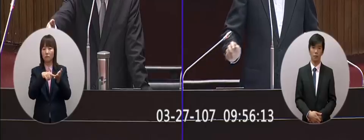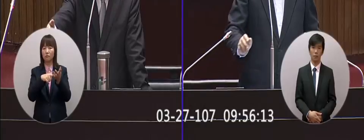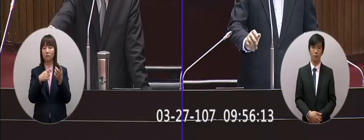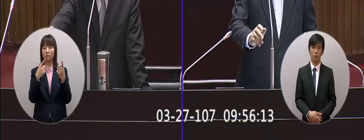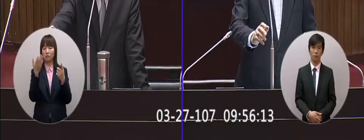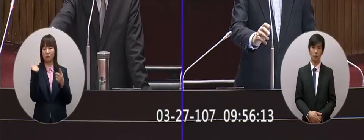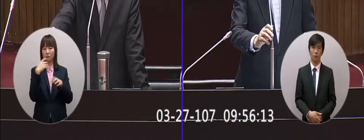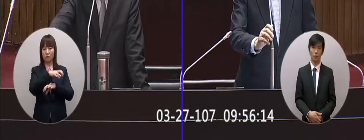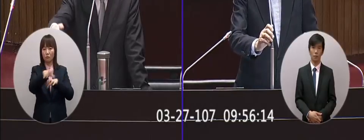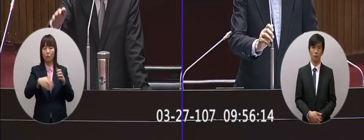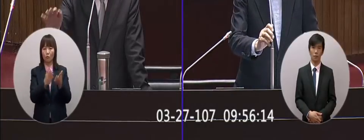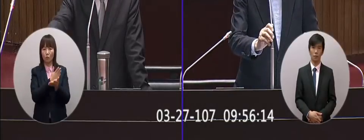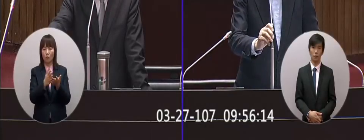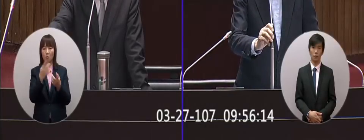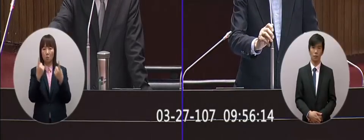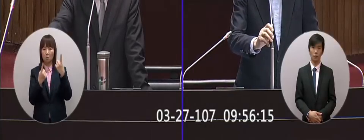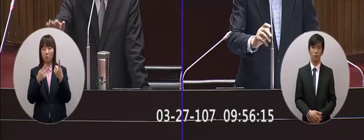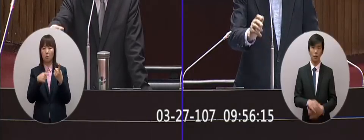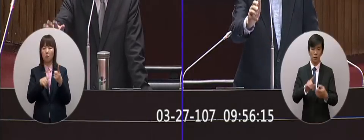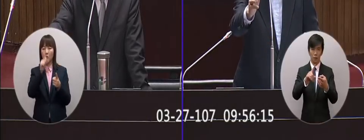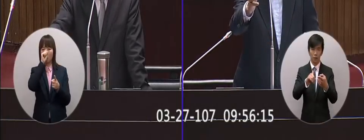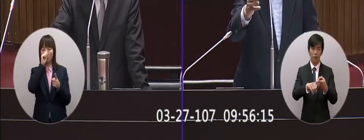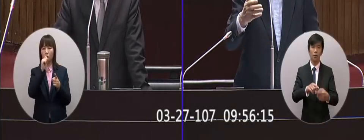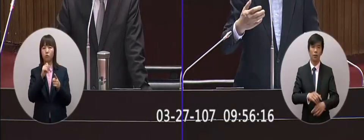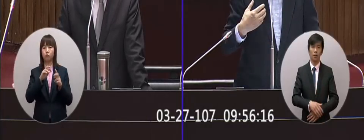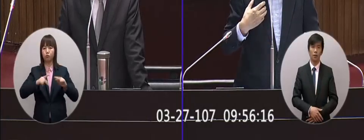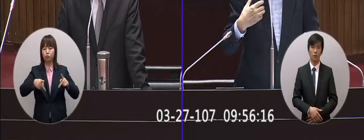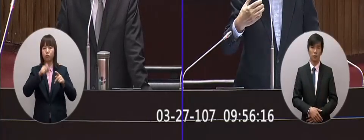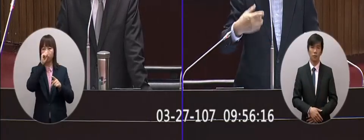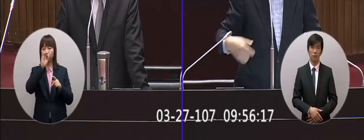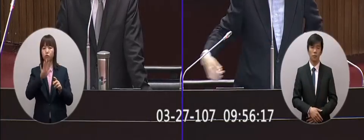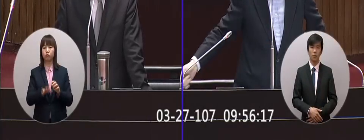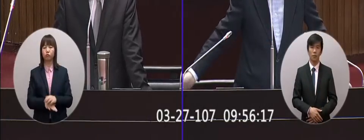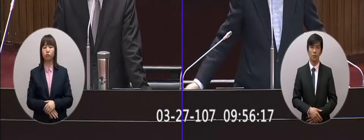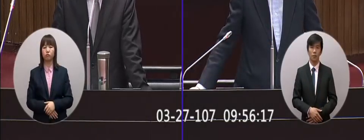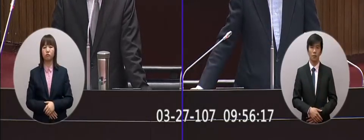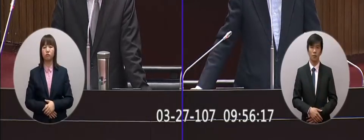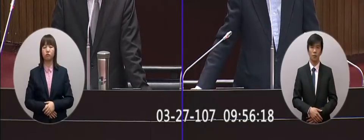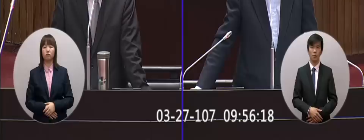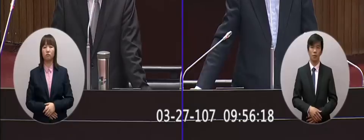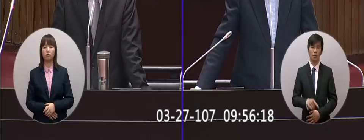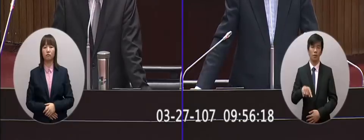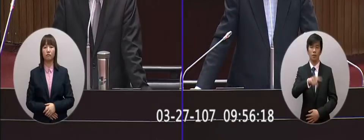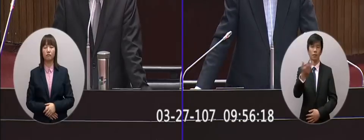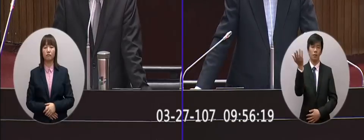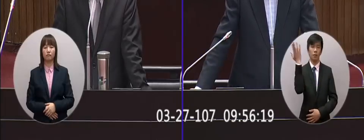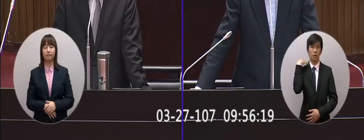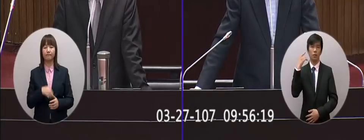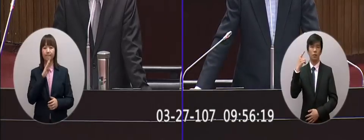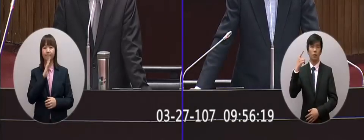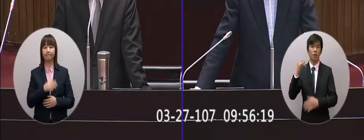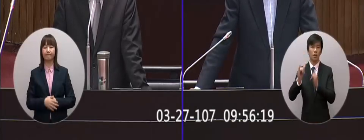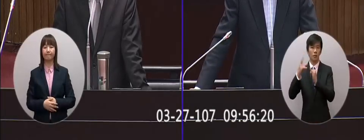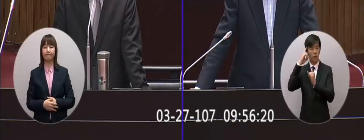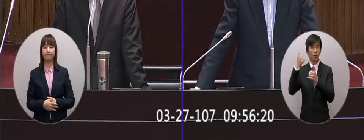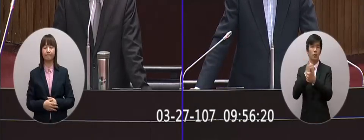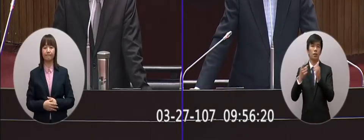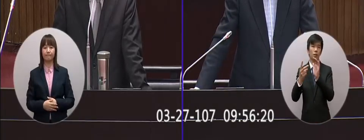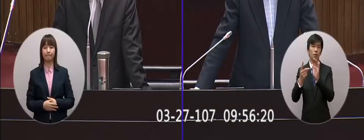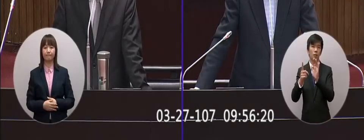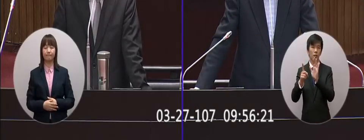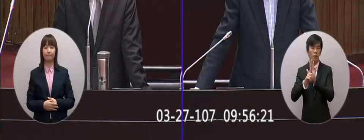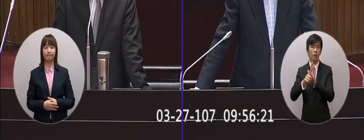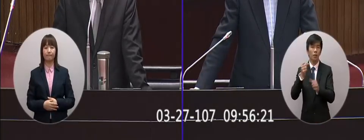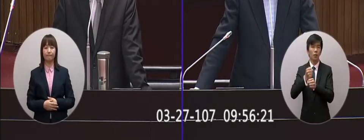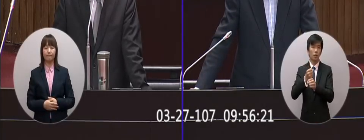过那个环评好很多，好很多。 我想我们长期都当过民意代表，当过那么久，你又当过行